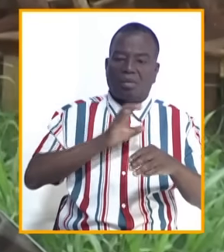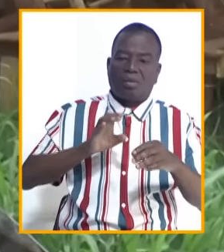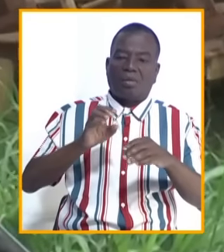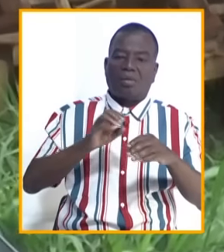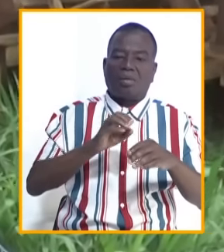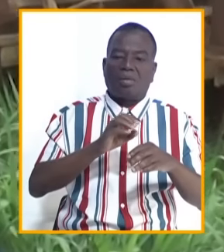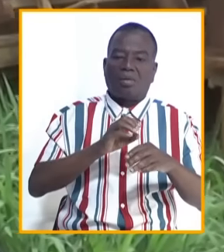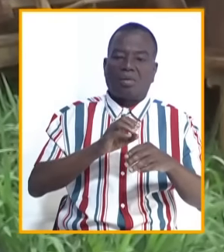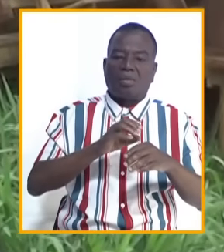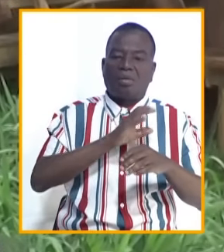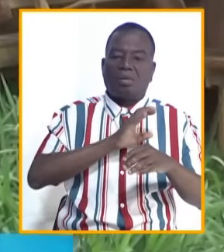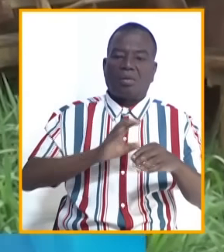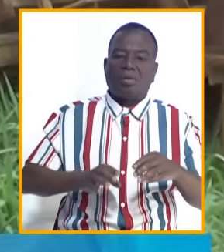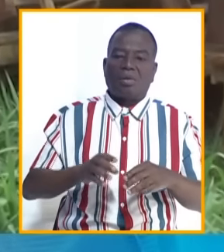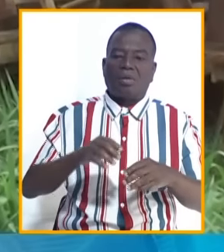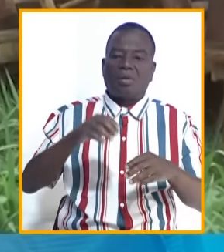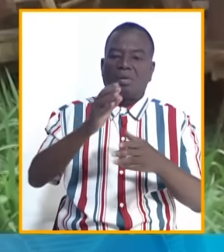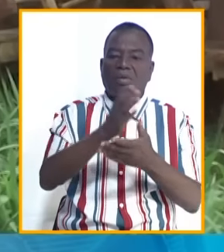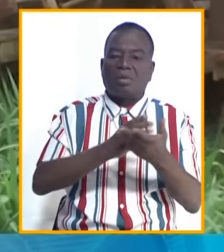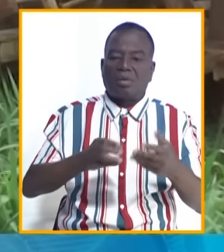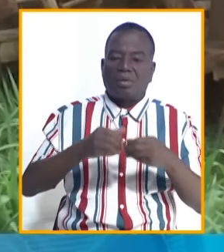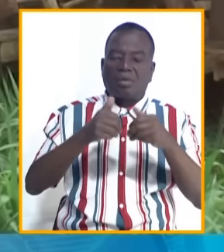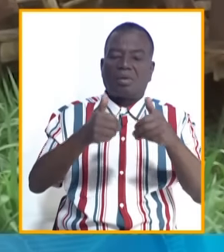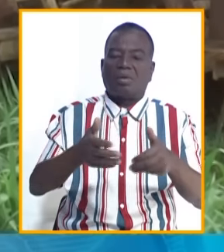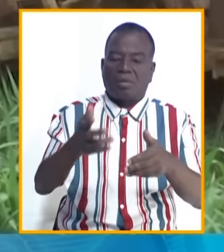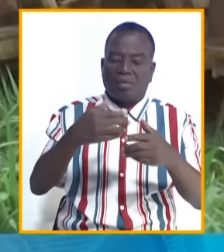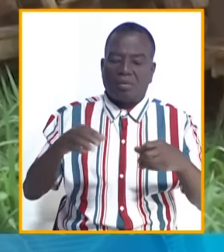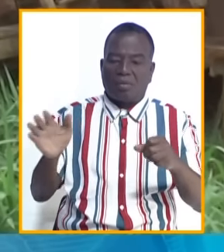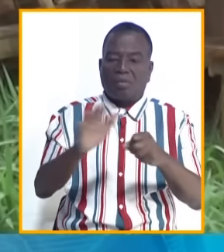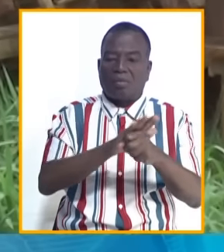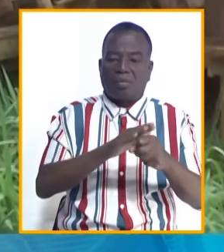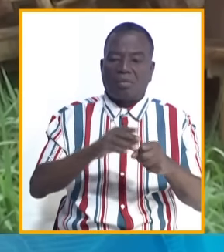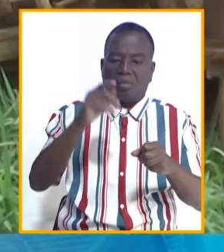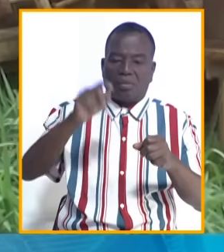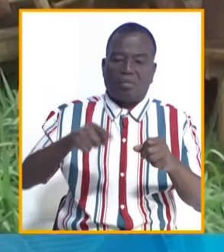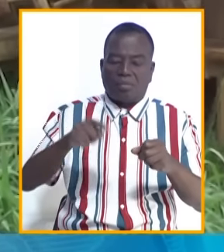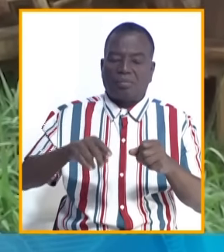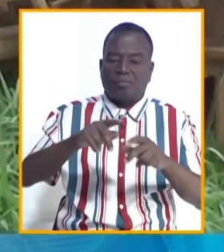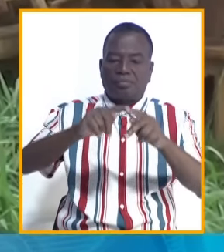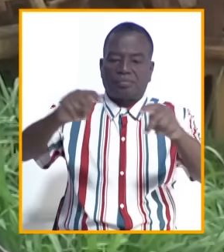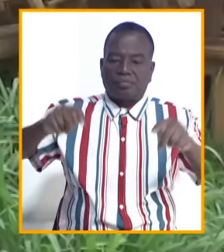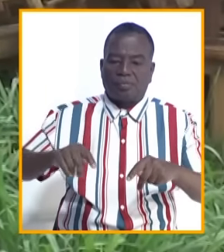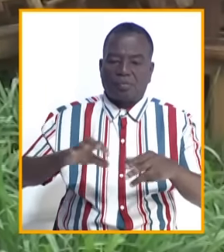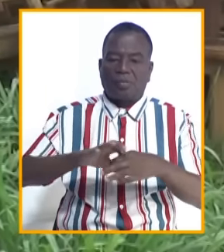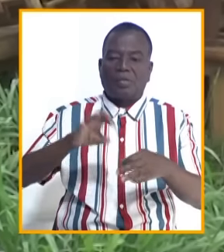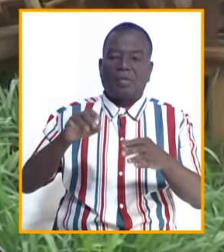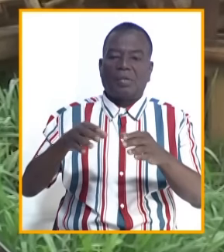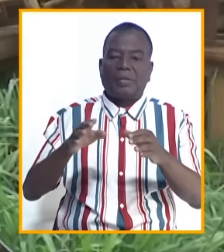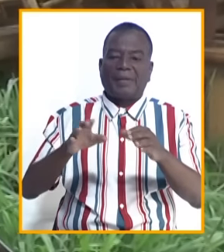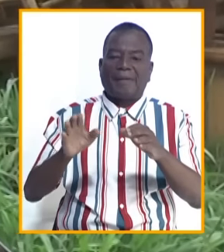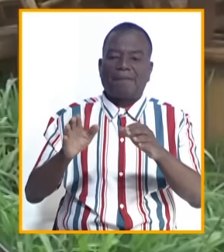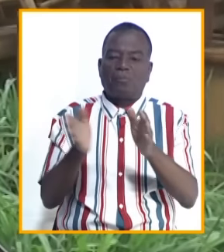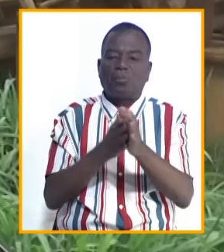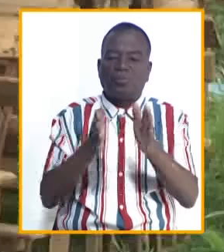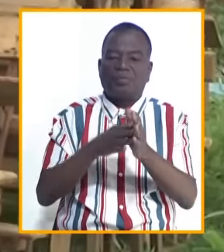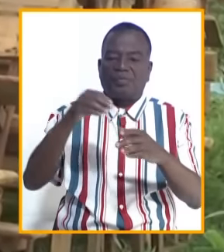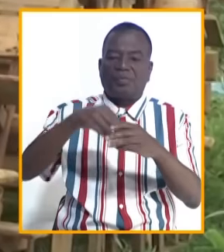tables bancs viendront combler les besoins en tables bancs de nos écoles dans la circonscription de